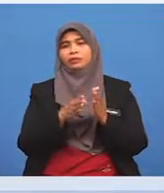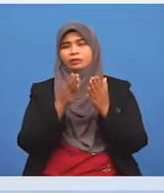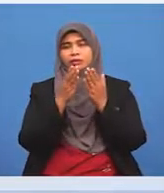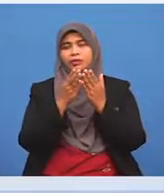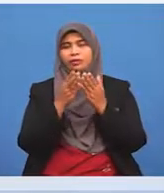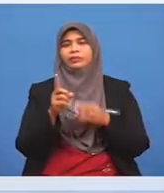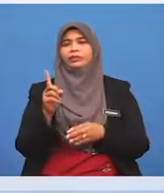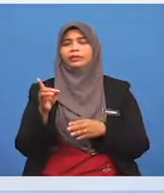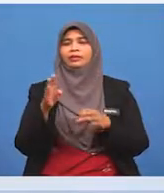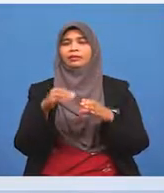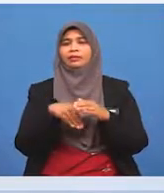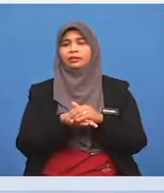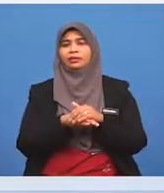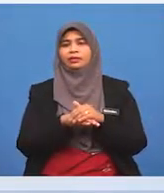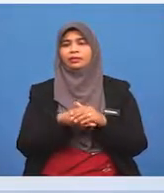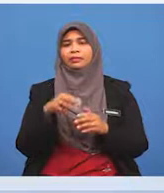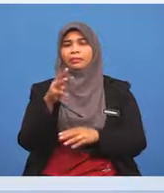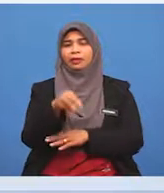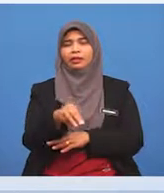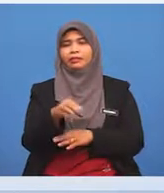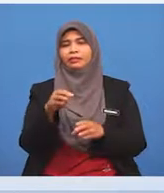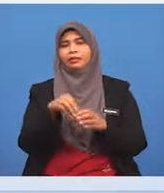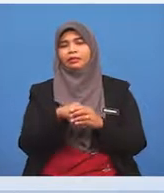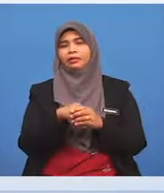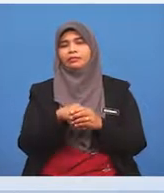dan memudahkan peredaran matahari dan bulan.